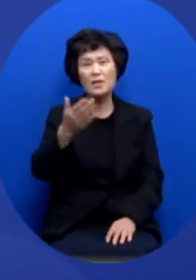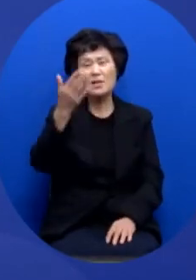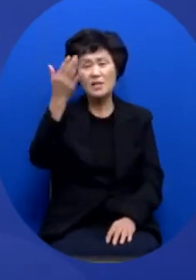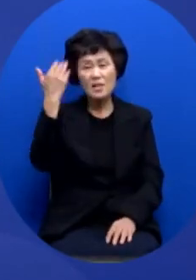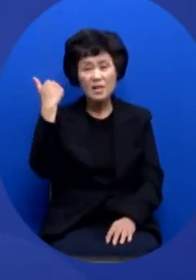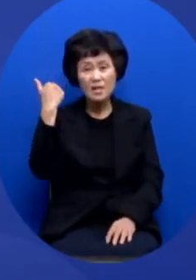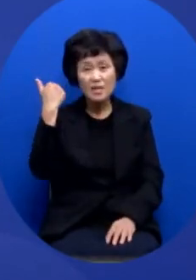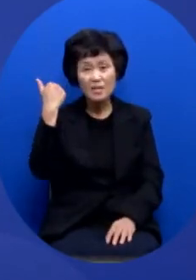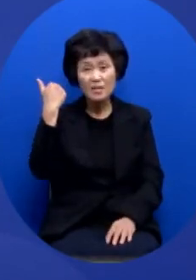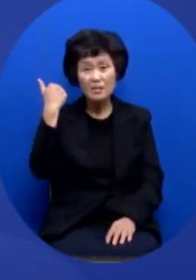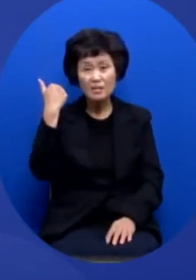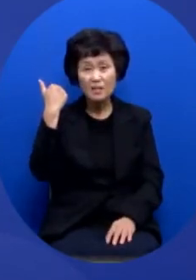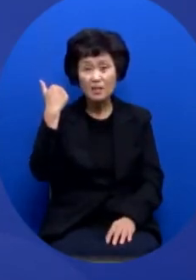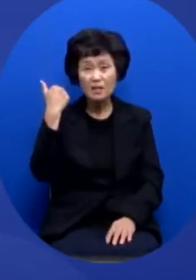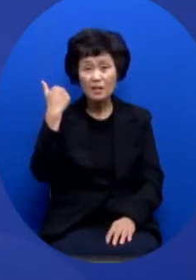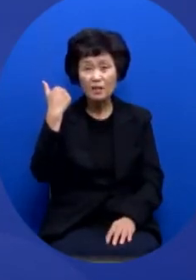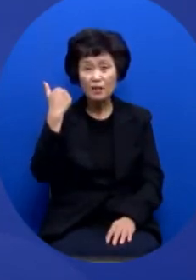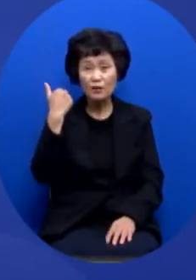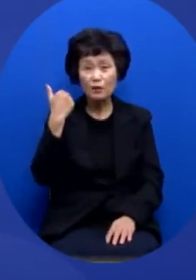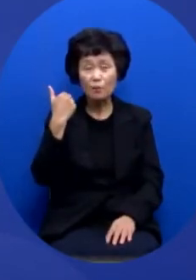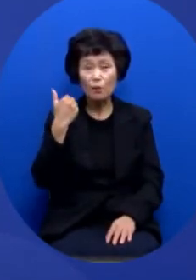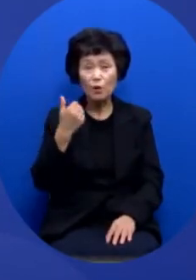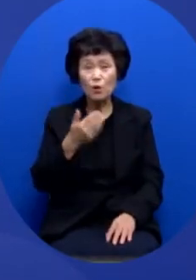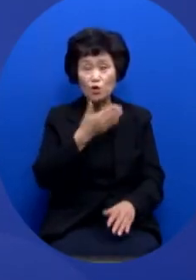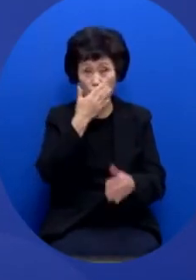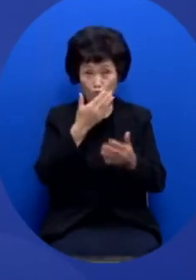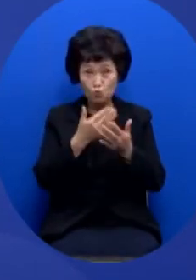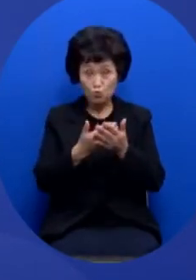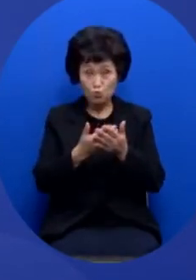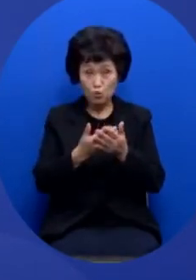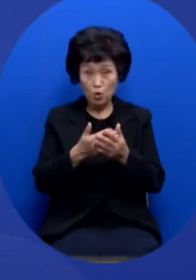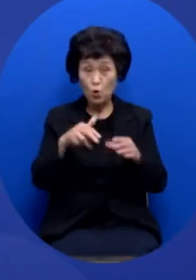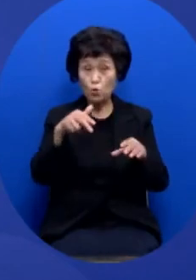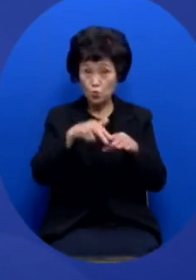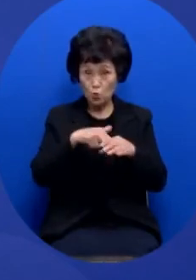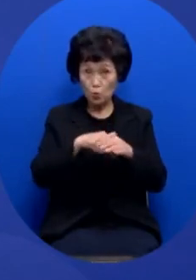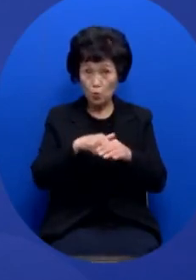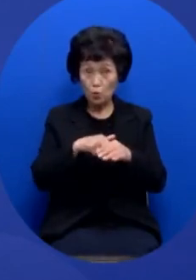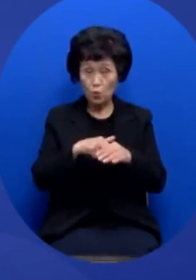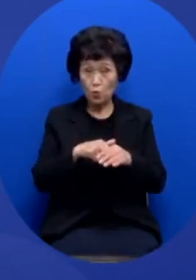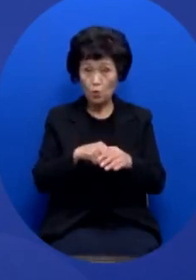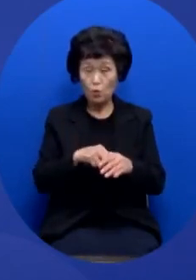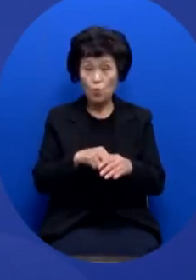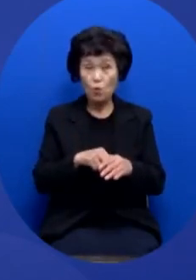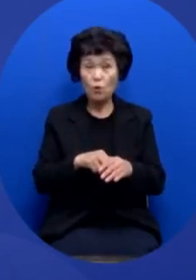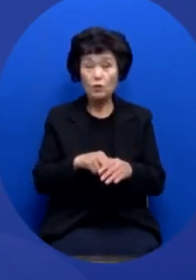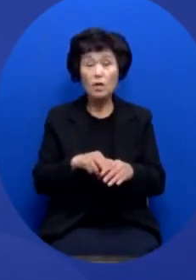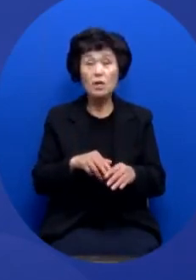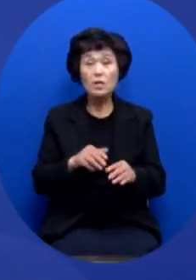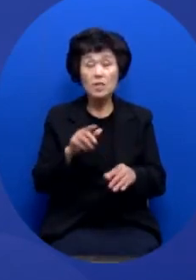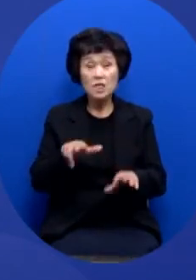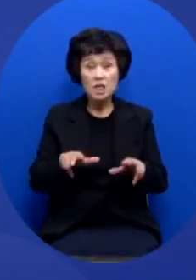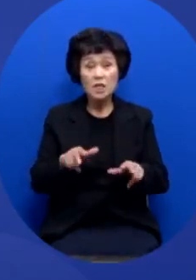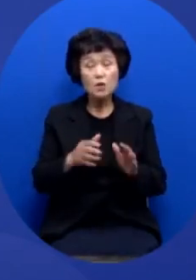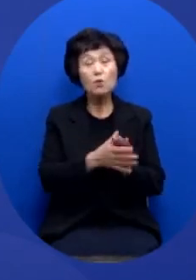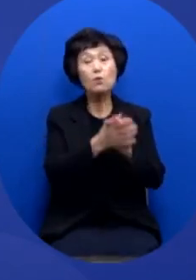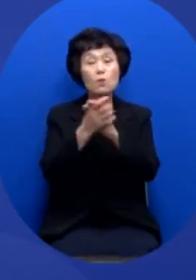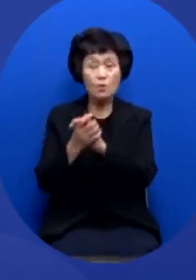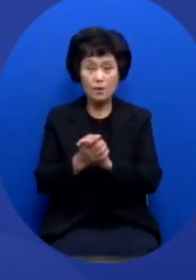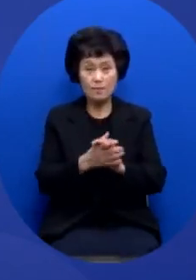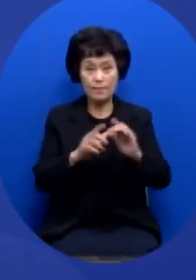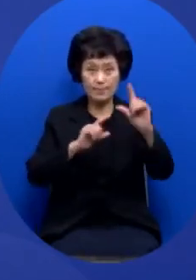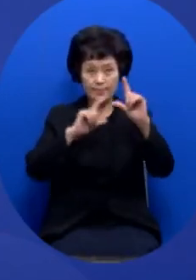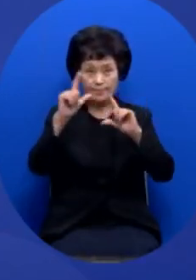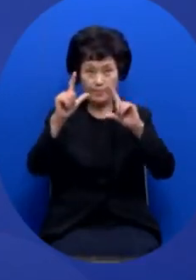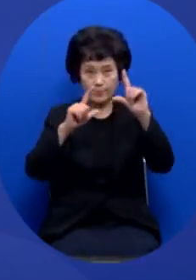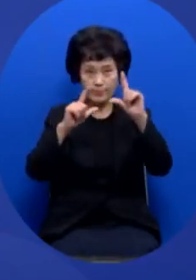소수였을 때와 달리 지금은 분명히 책임 있는 주류 종교가 됐기 때문에 네. 훨씬 더 열린 자세, 화합하는 모습으로 굉장히 이제